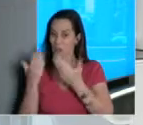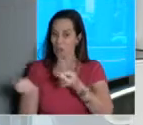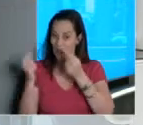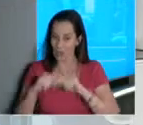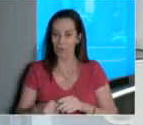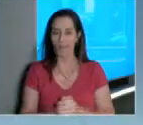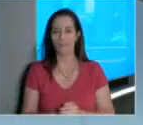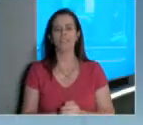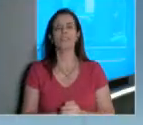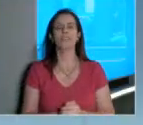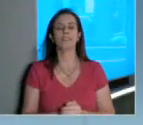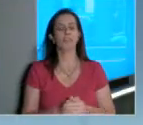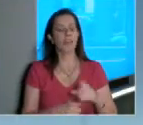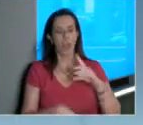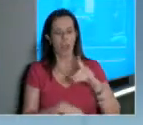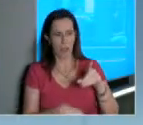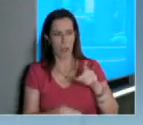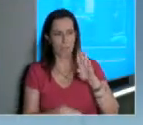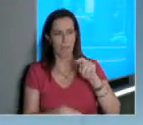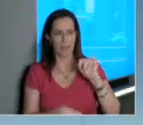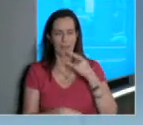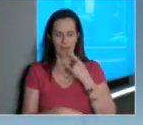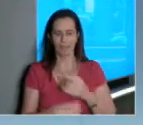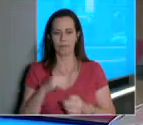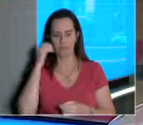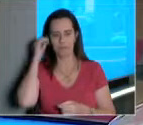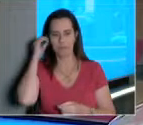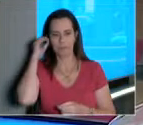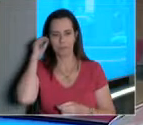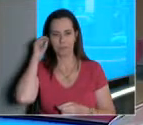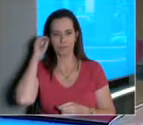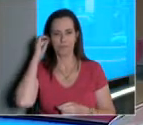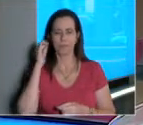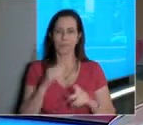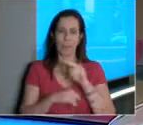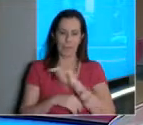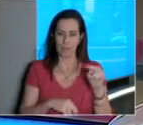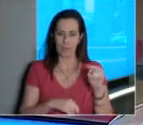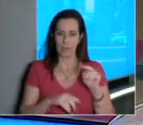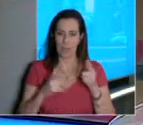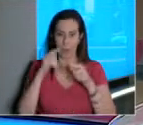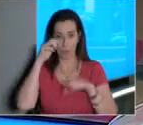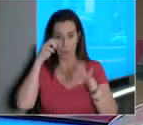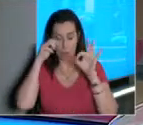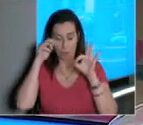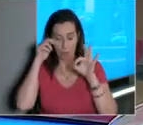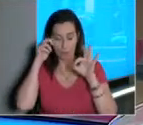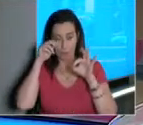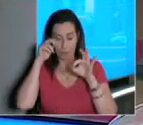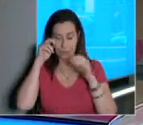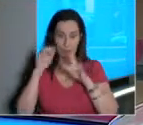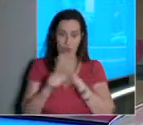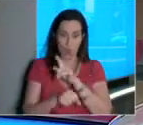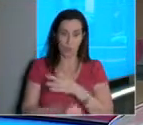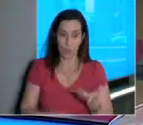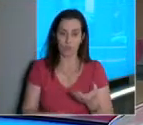לך על הסרטון, ואני ארצה, דוקטור נוריאלי, תשלים את הדיון שלנו מהכיוון שלך. כן, בנושא למה הם מצביעים למי שכביכול דופק